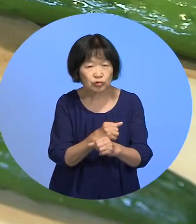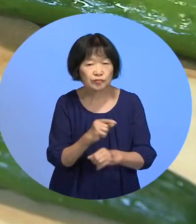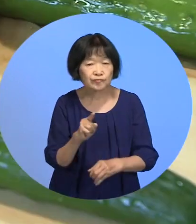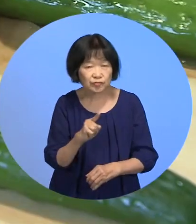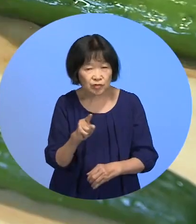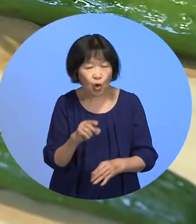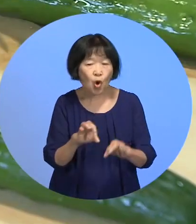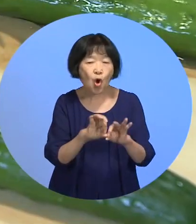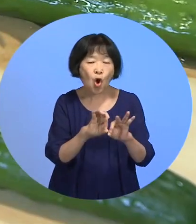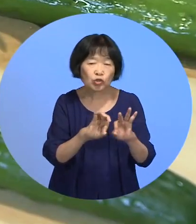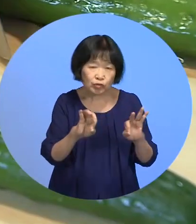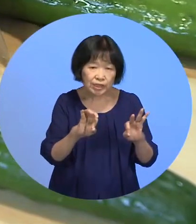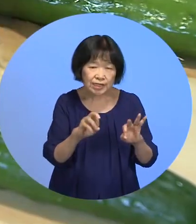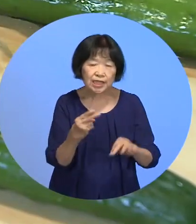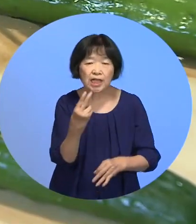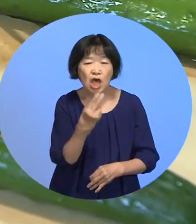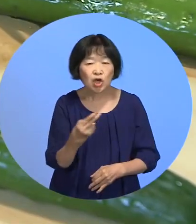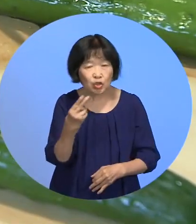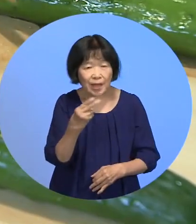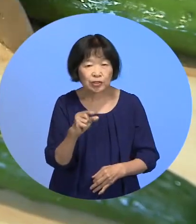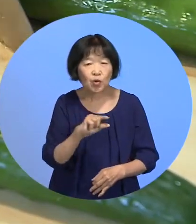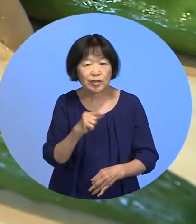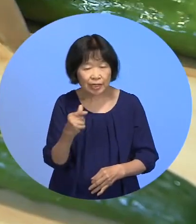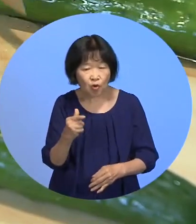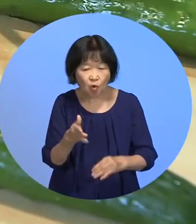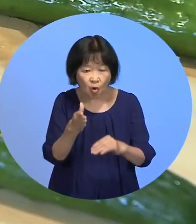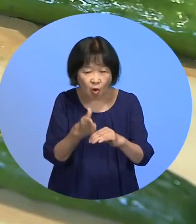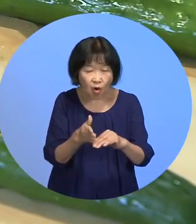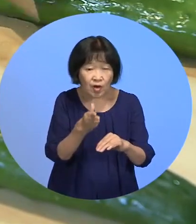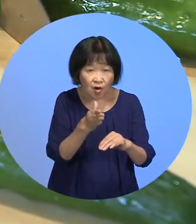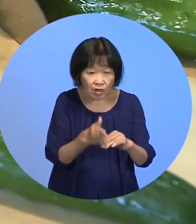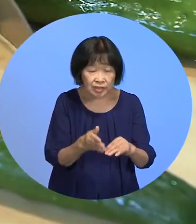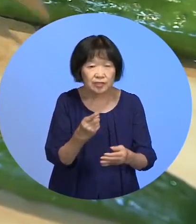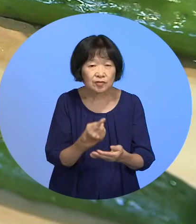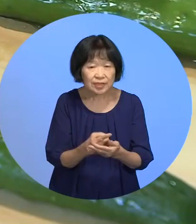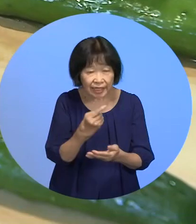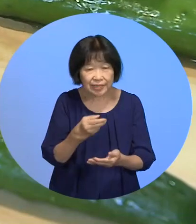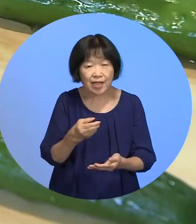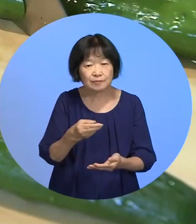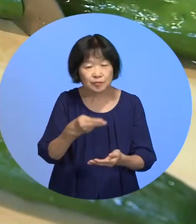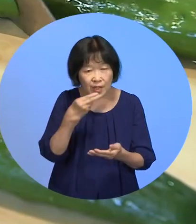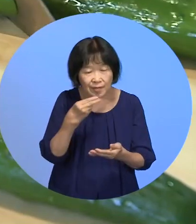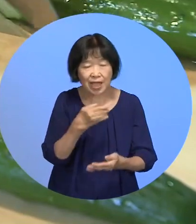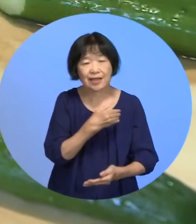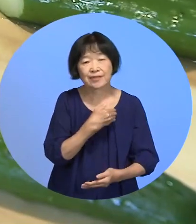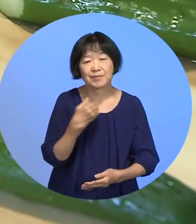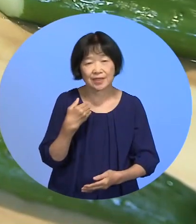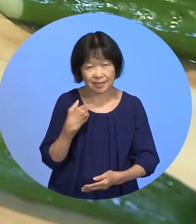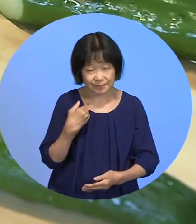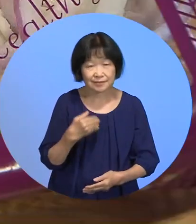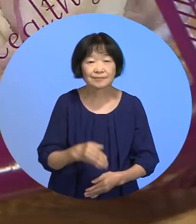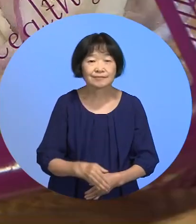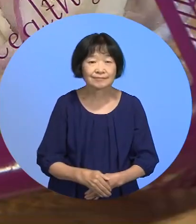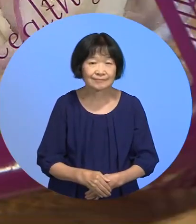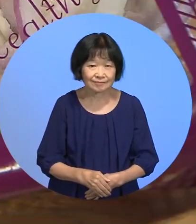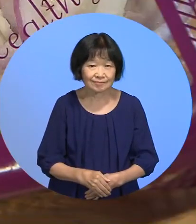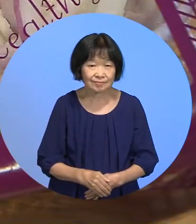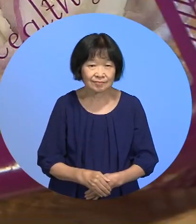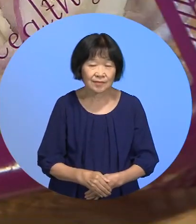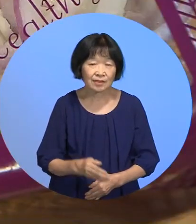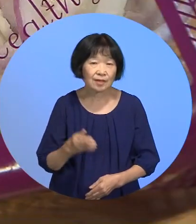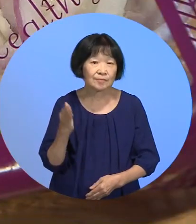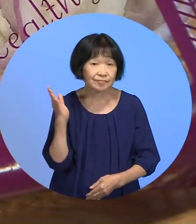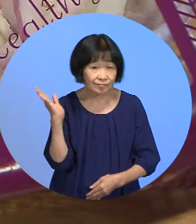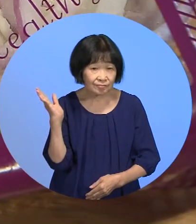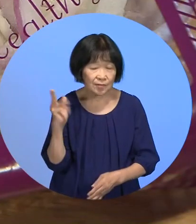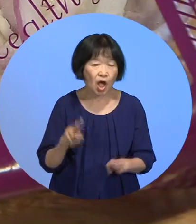まずきゅうりやトマトなど、カットするだけで一皿となるものを取り入れていただいたりとか、あとはコンビ